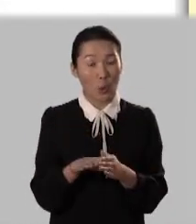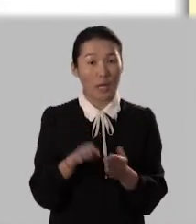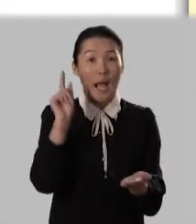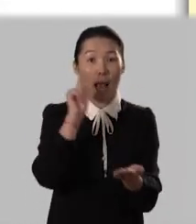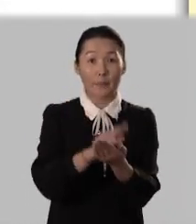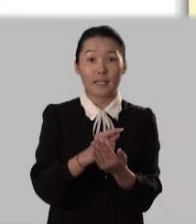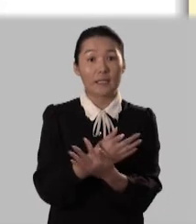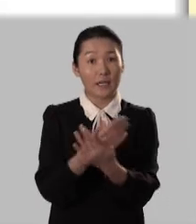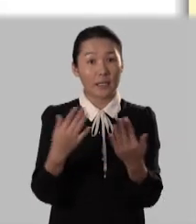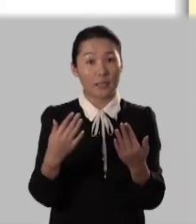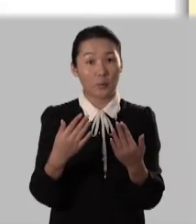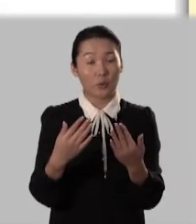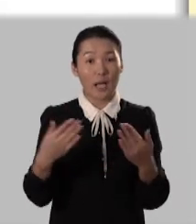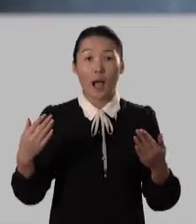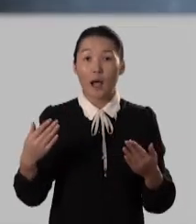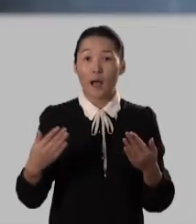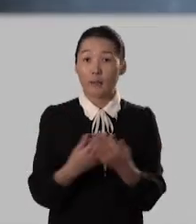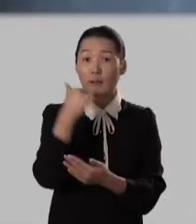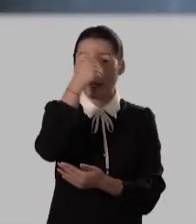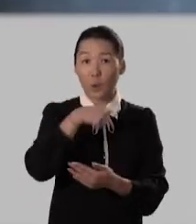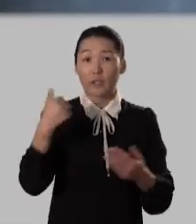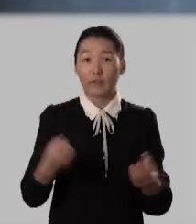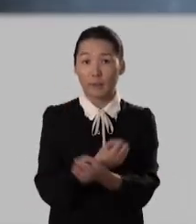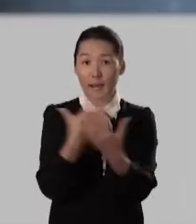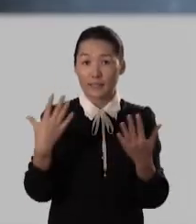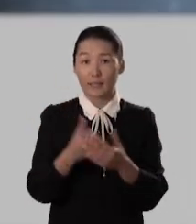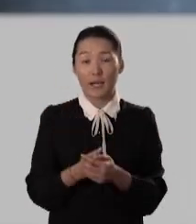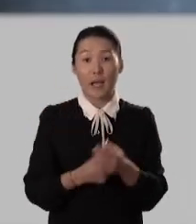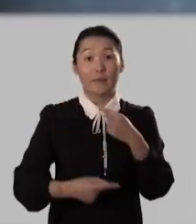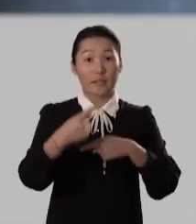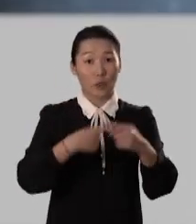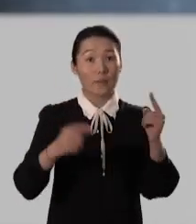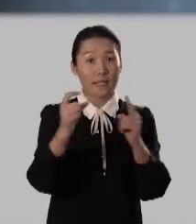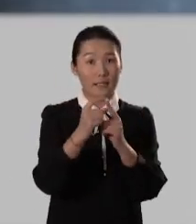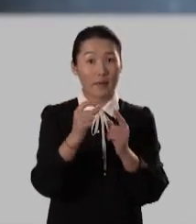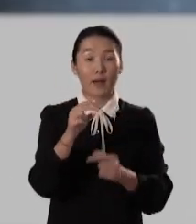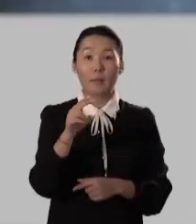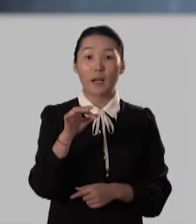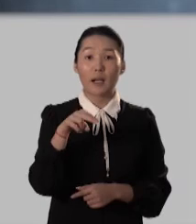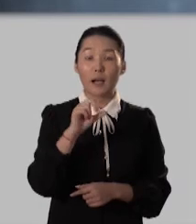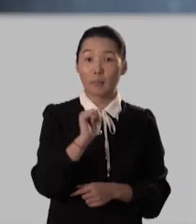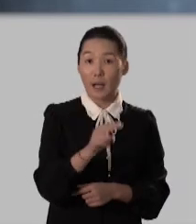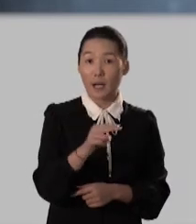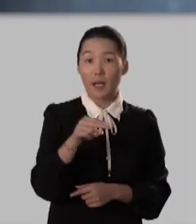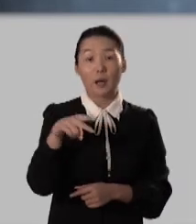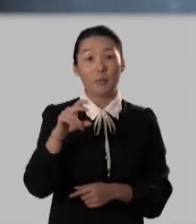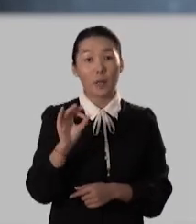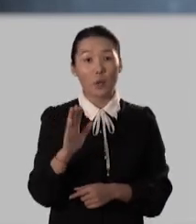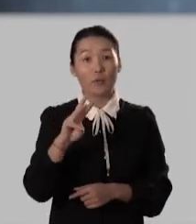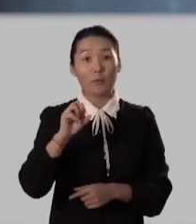новогоднего праздника вернемся к нашим словам колпак плов матрешка